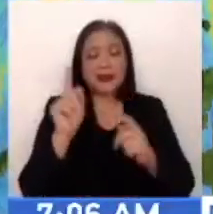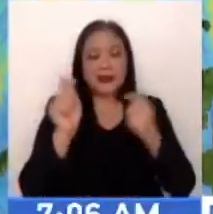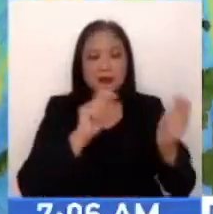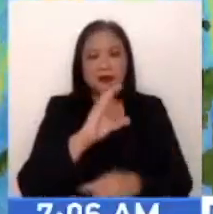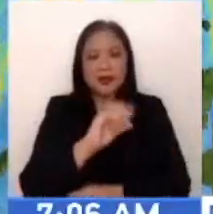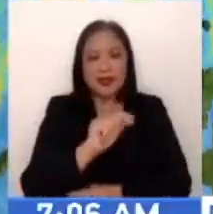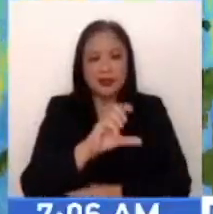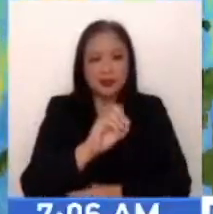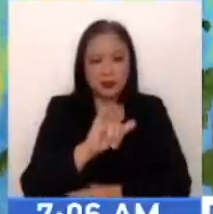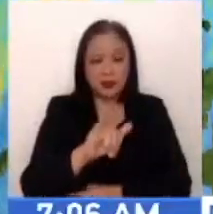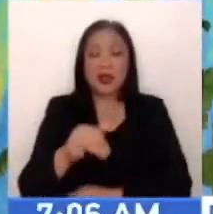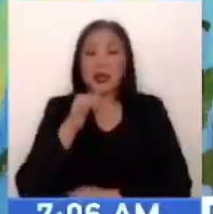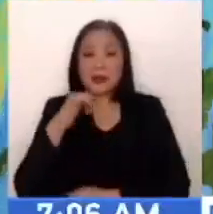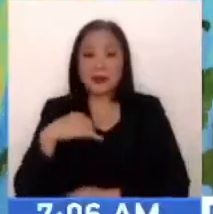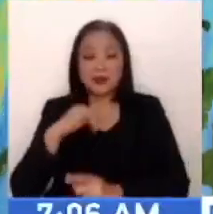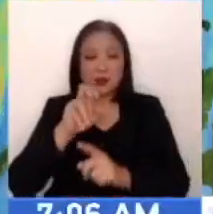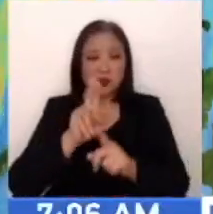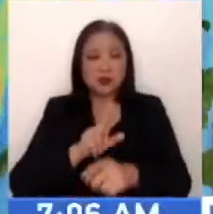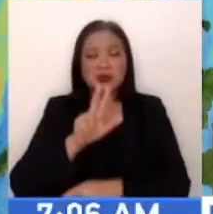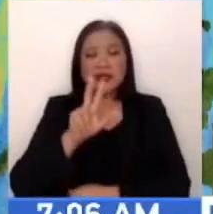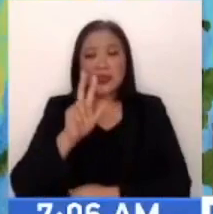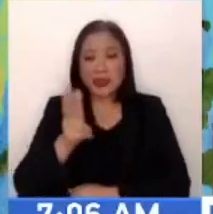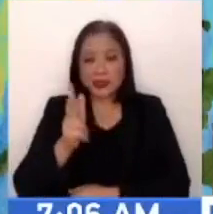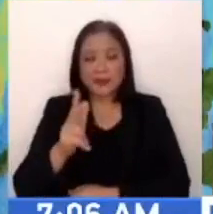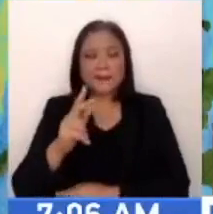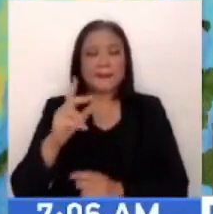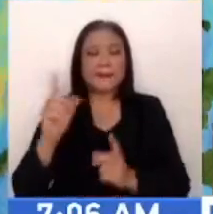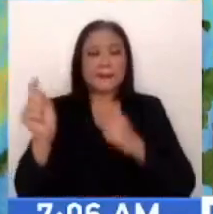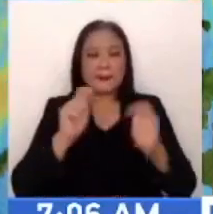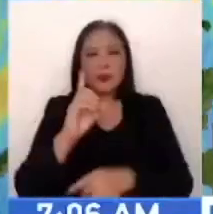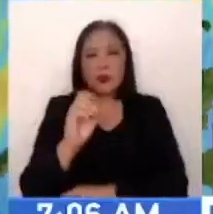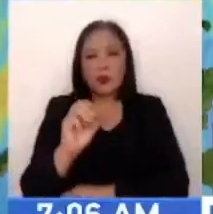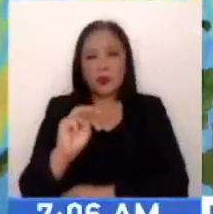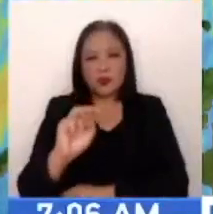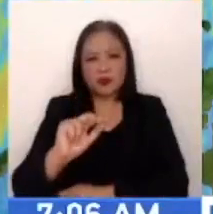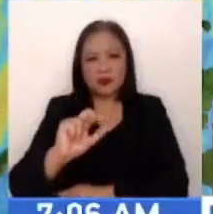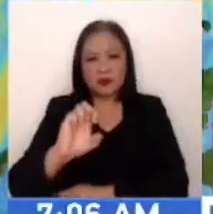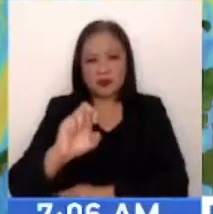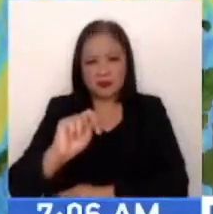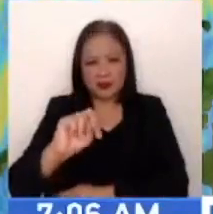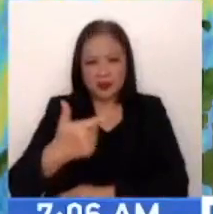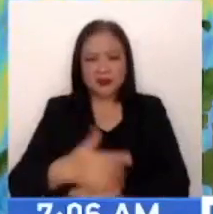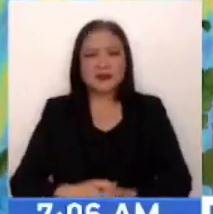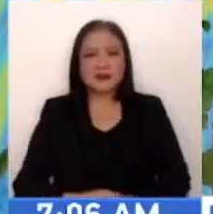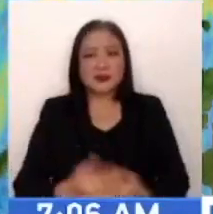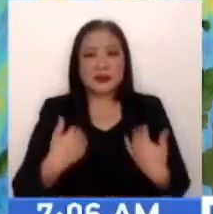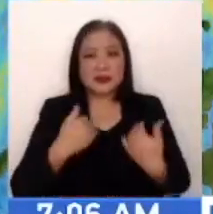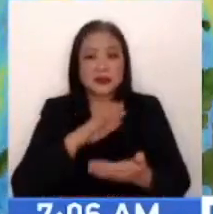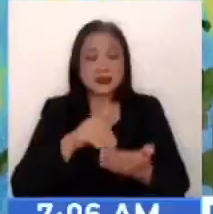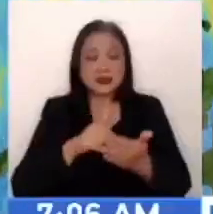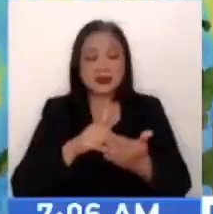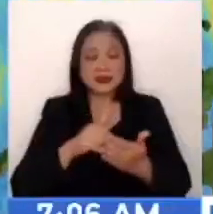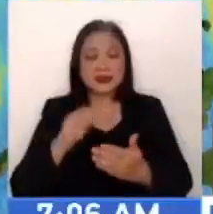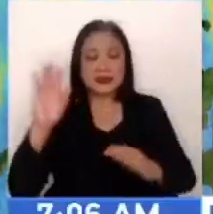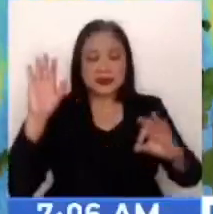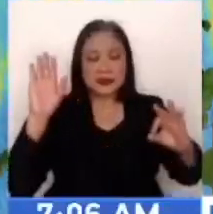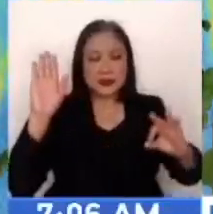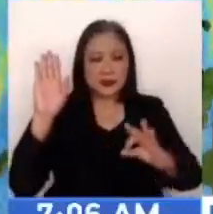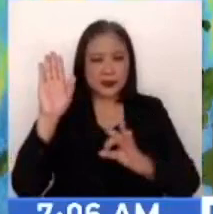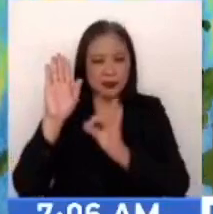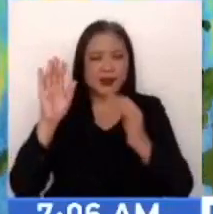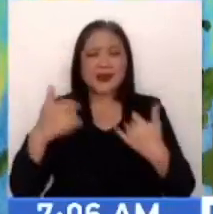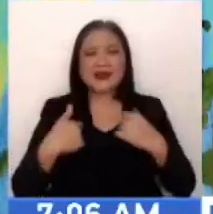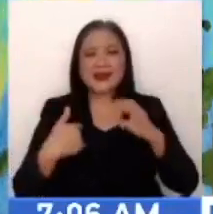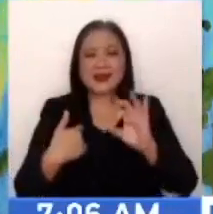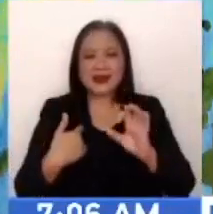bagyong Domeng. Namataan ang pag-asa kanilang madaling araw ang sentro ng bagong bagyong Domeng, 950 kilometers east of